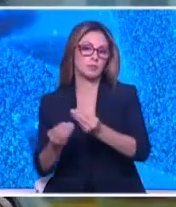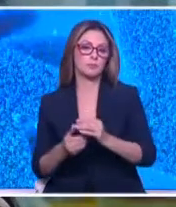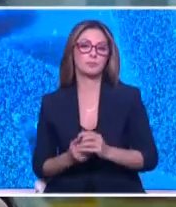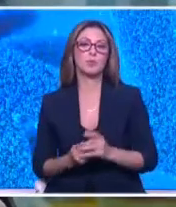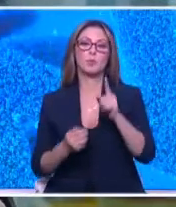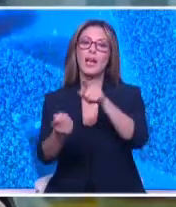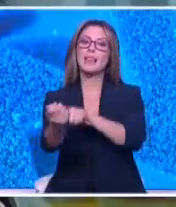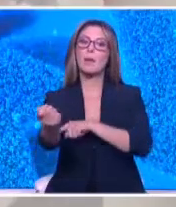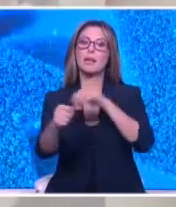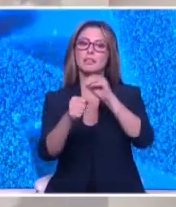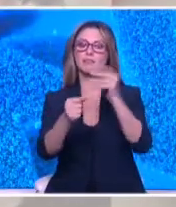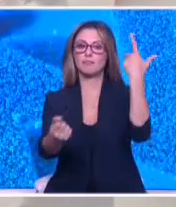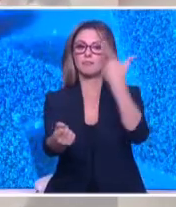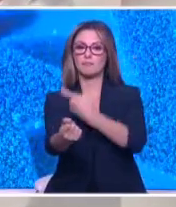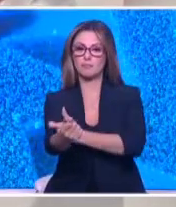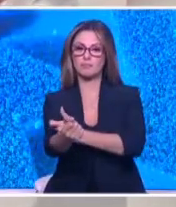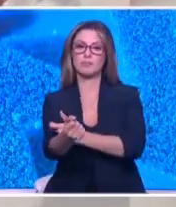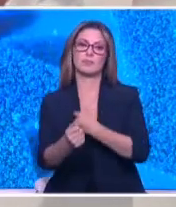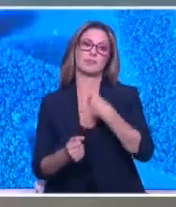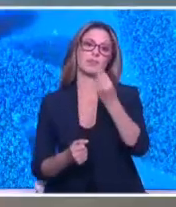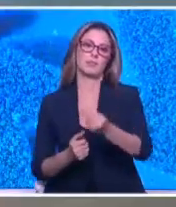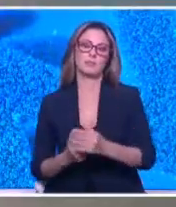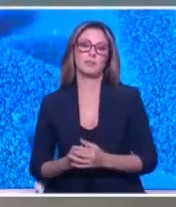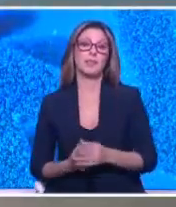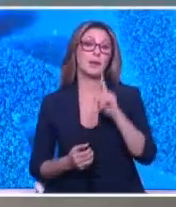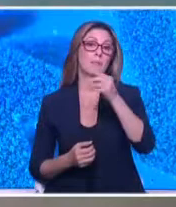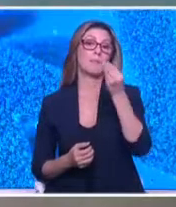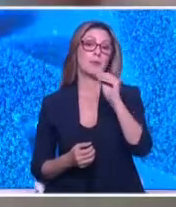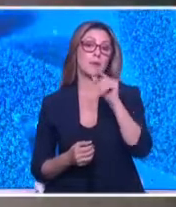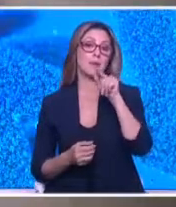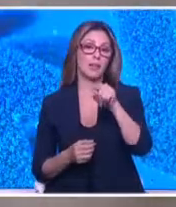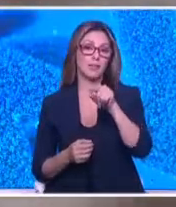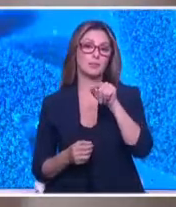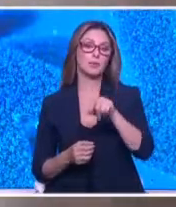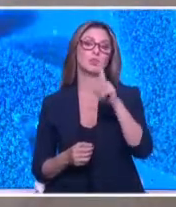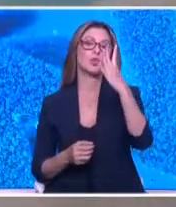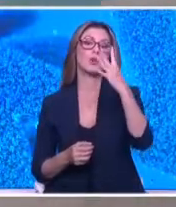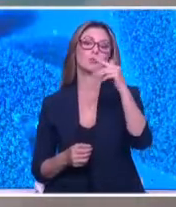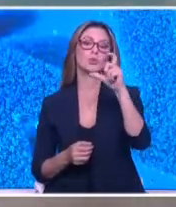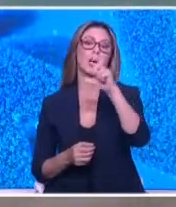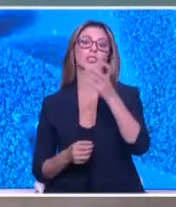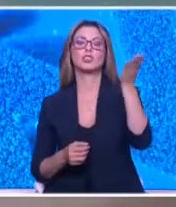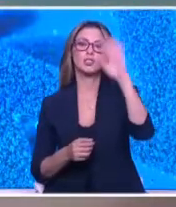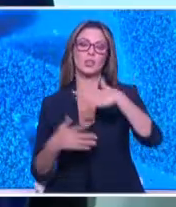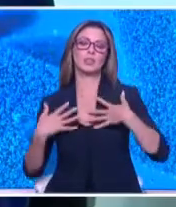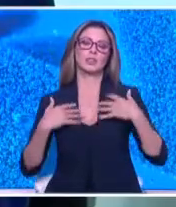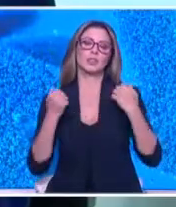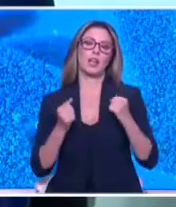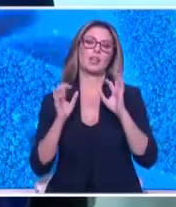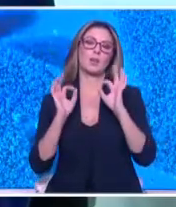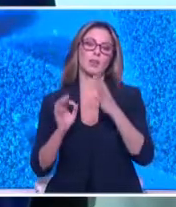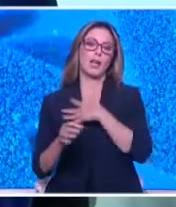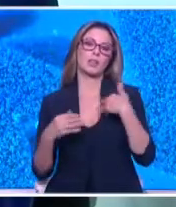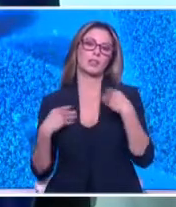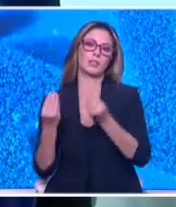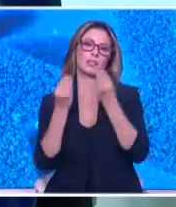hem damar yolundan hem de akciğere direkt olarak verdik. Rabia bebek bu yöntemle tam 4,5 ay sonra sağlıklı bir şekilde